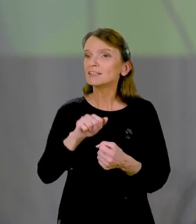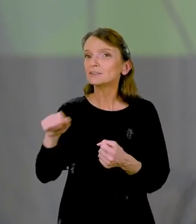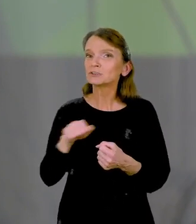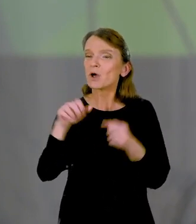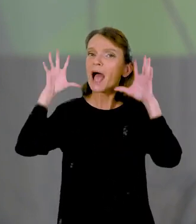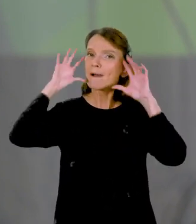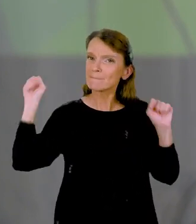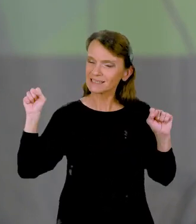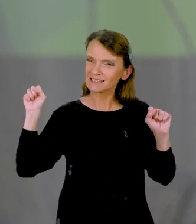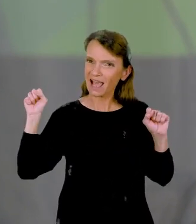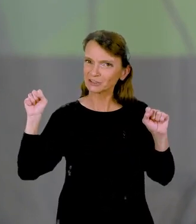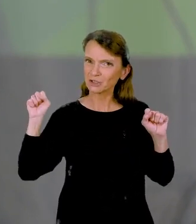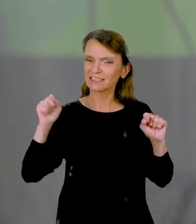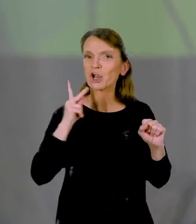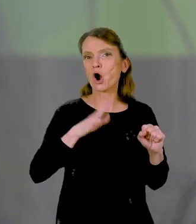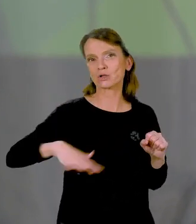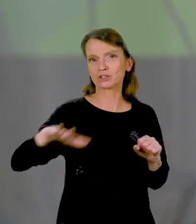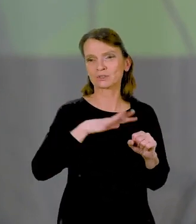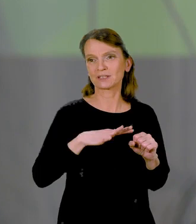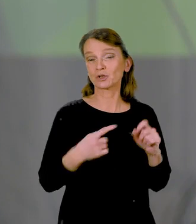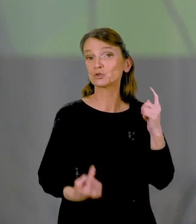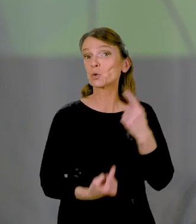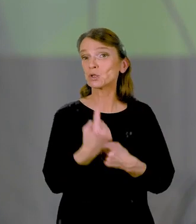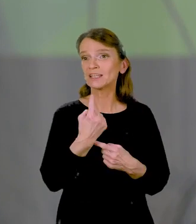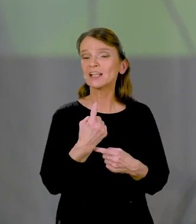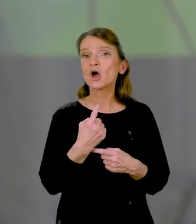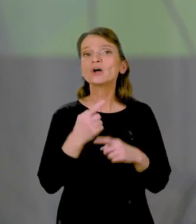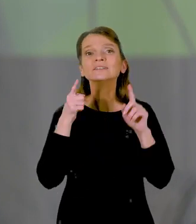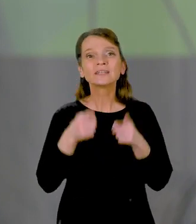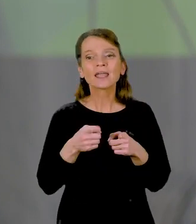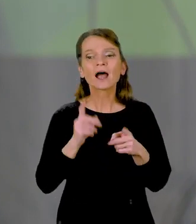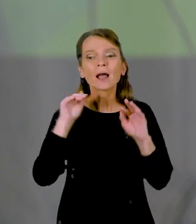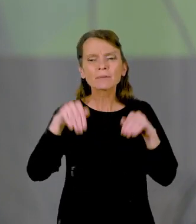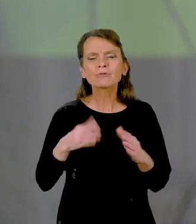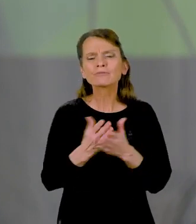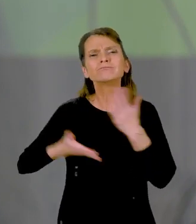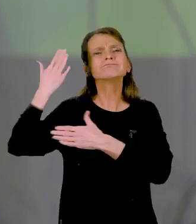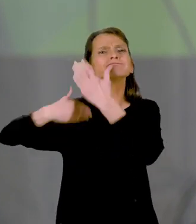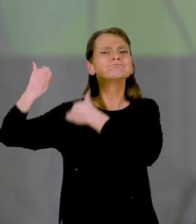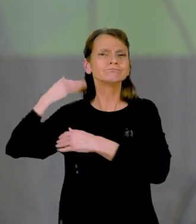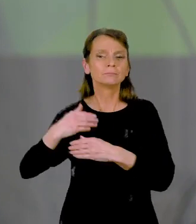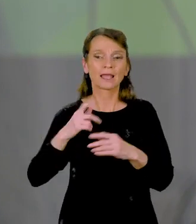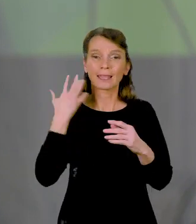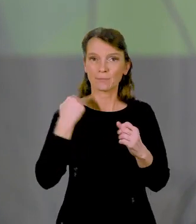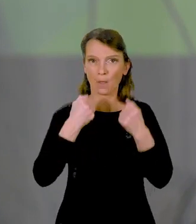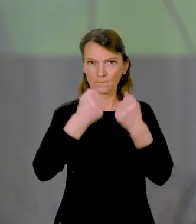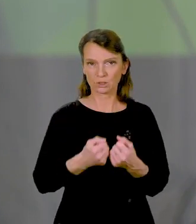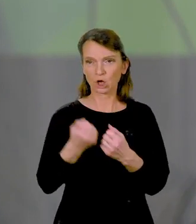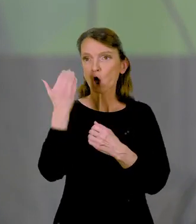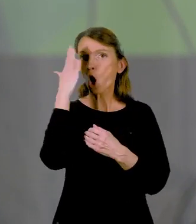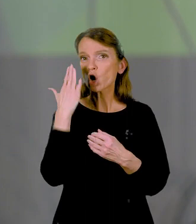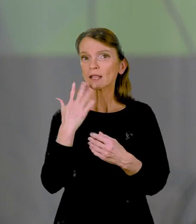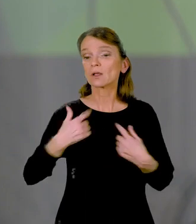ambasadori. In zgodilo se je to, kar bi se moralo pred leti. Nastavljeno je bilo ogledalo vsem